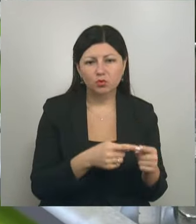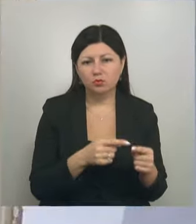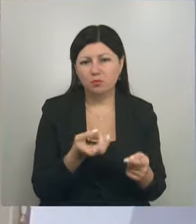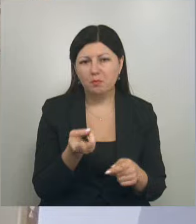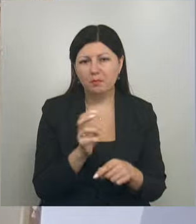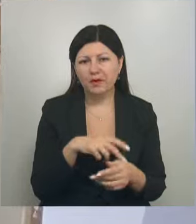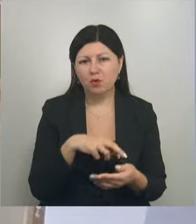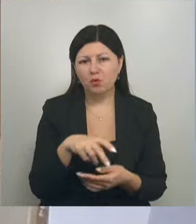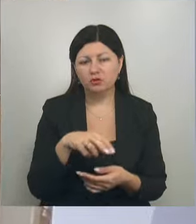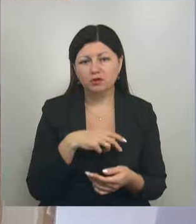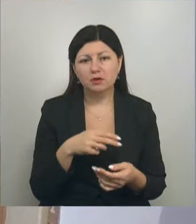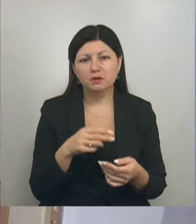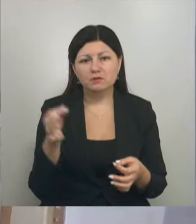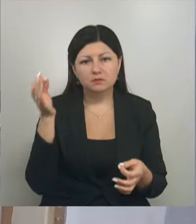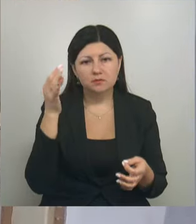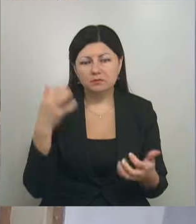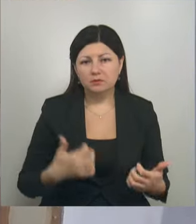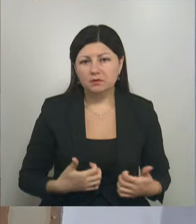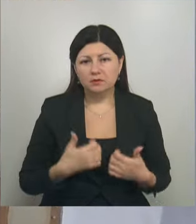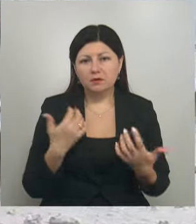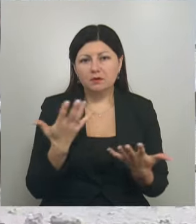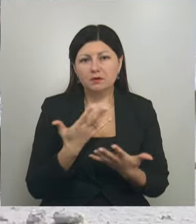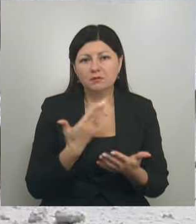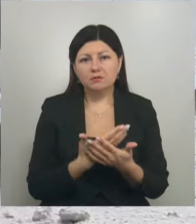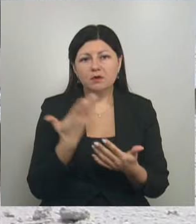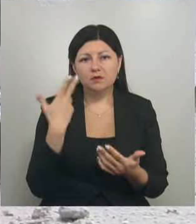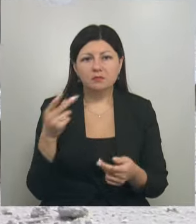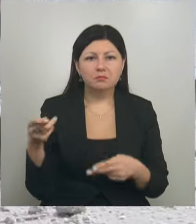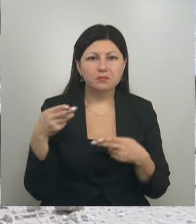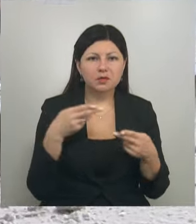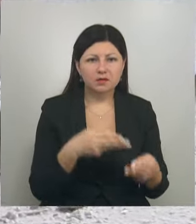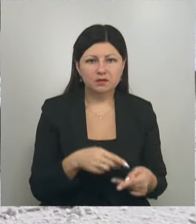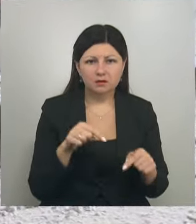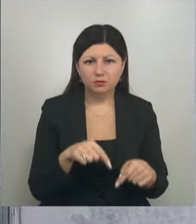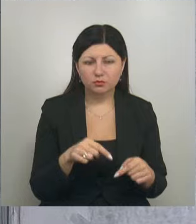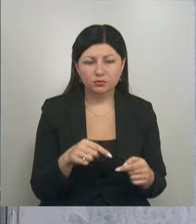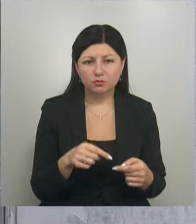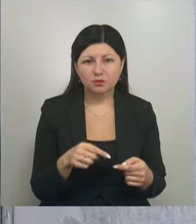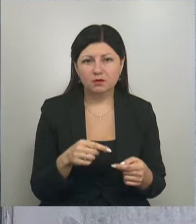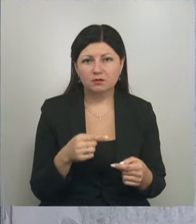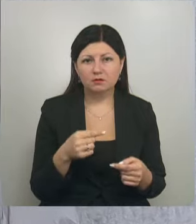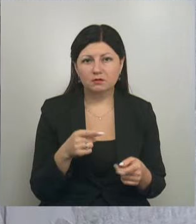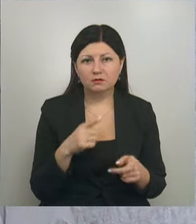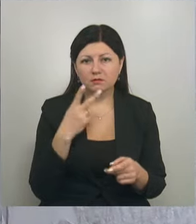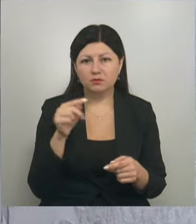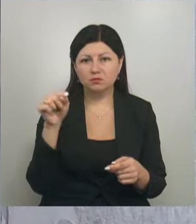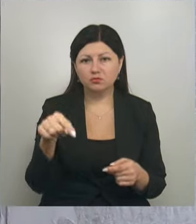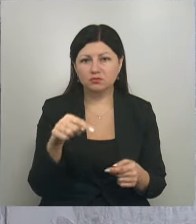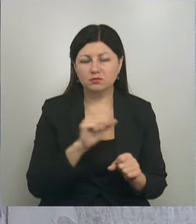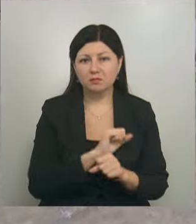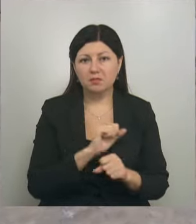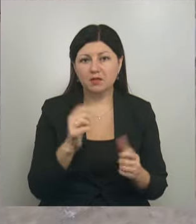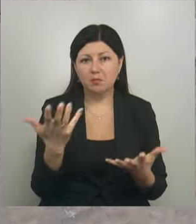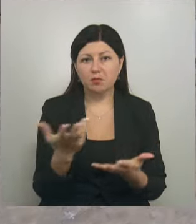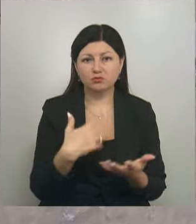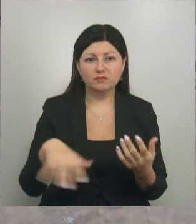строительной организации вспоминают картину, которая открылась им, когда приехали на объект. И вот оно аккурат сюда прилетело, и все